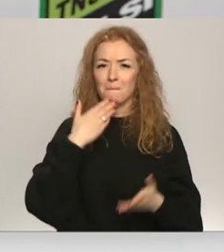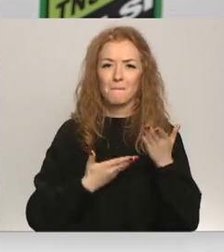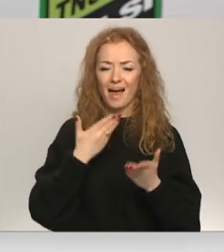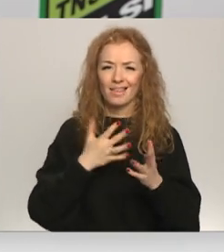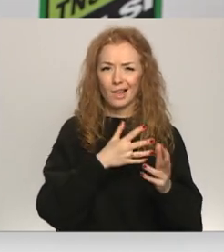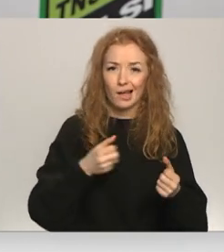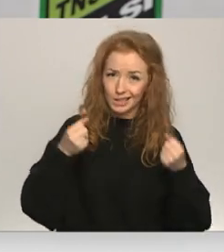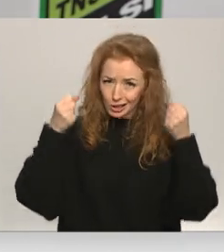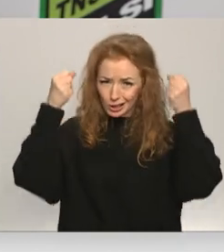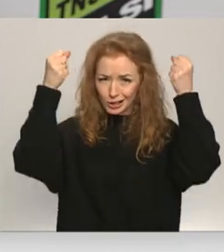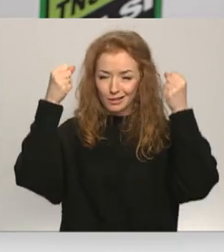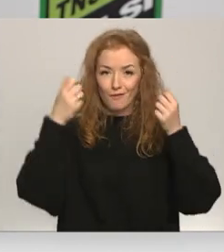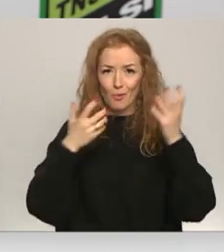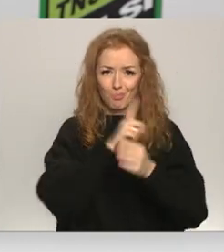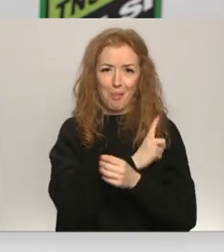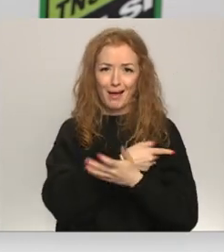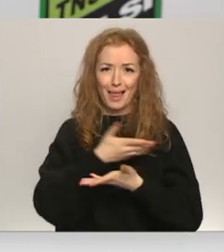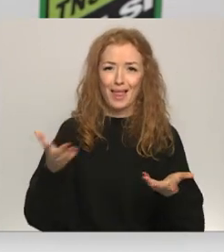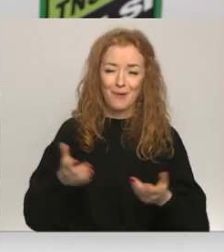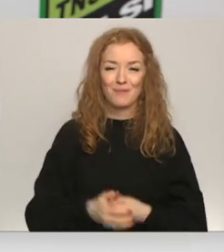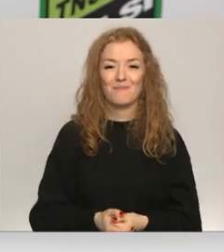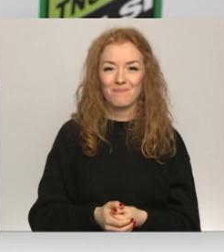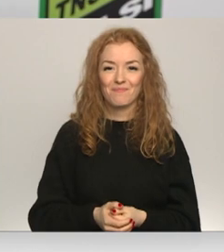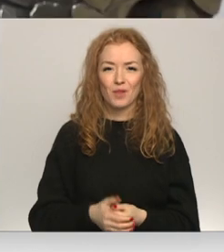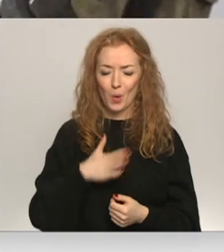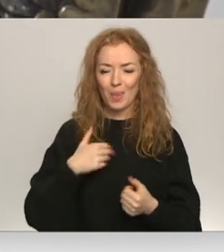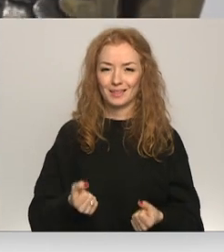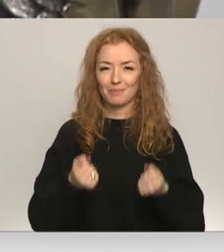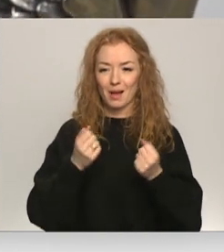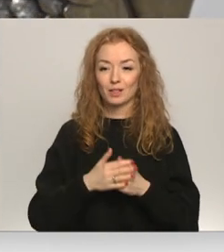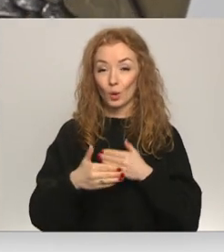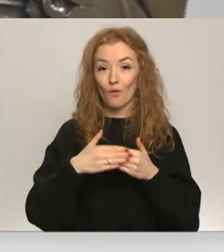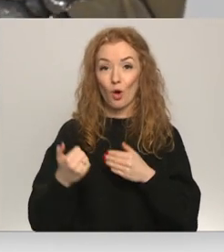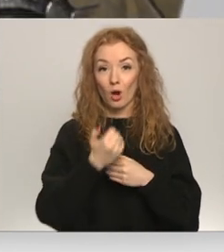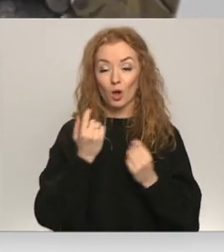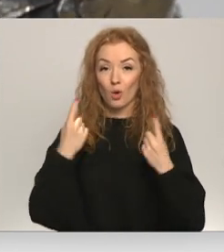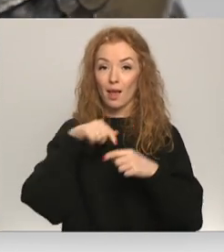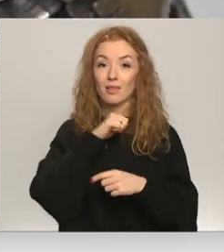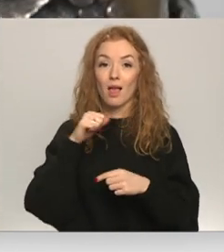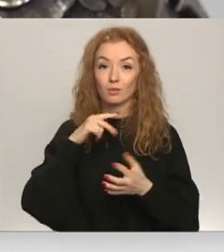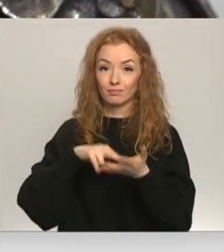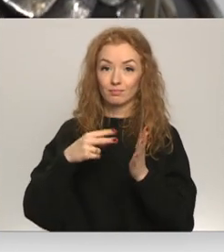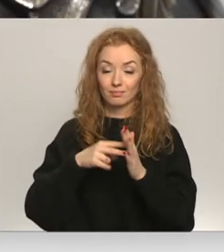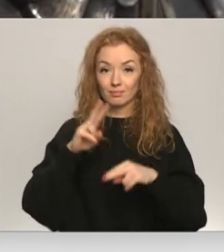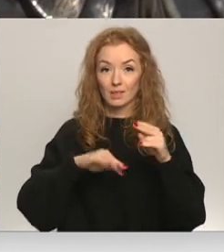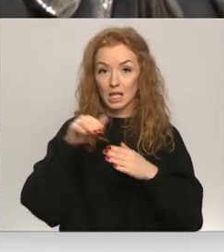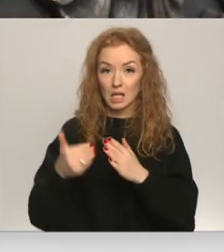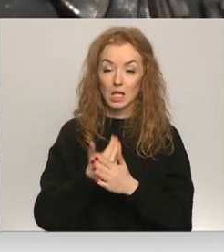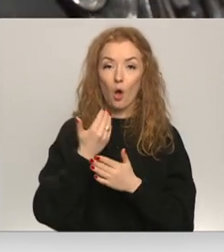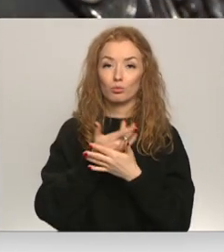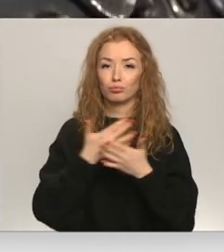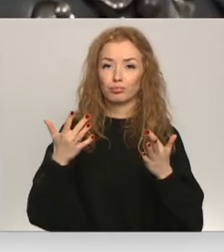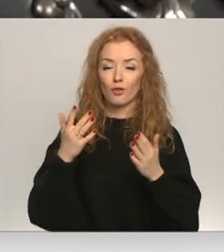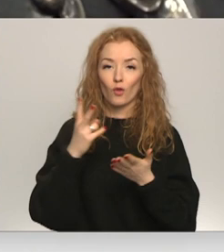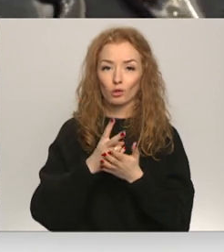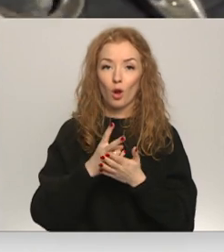bail, ka es nenoturēs viņu. Pārāk smags. Tuvāko gadu laikā Talsos plānots celt jaunu multifunkcionālo